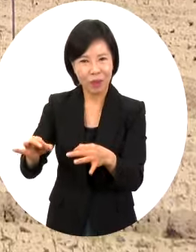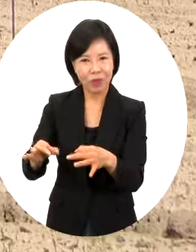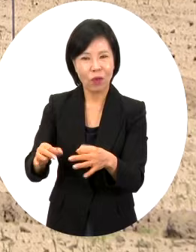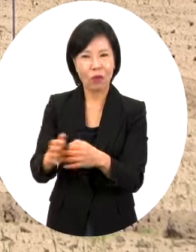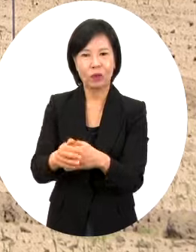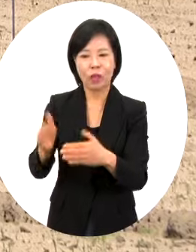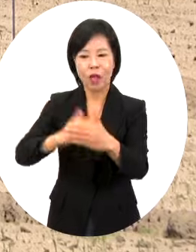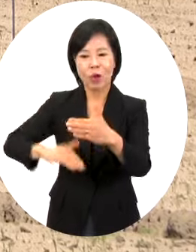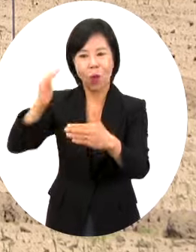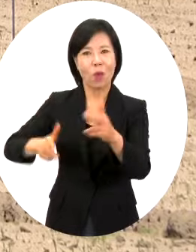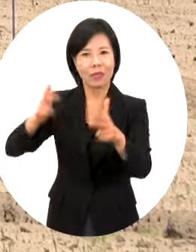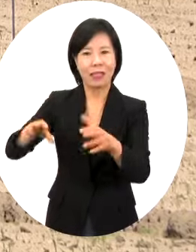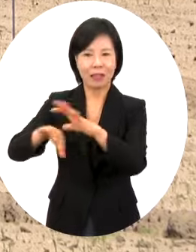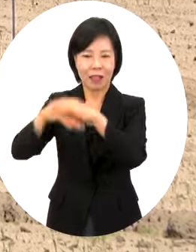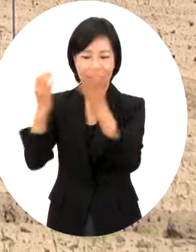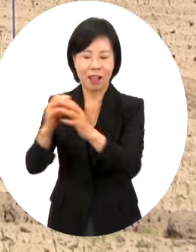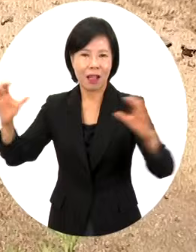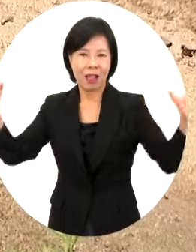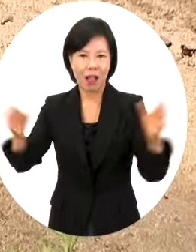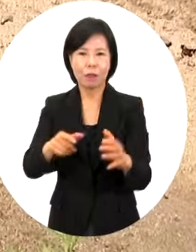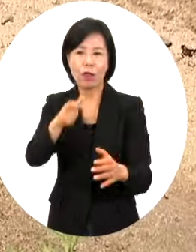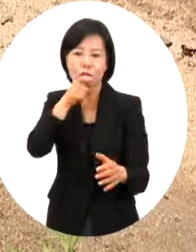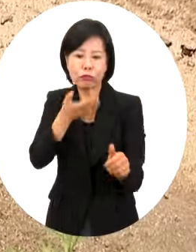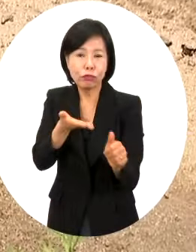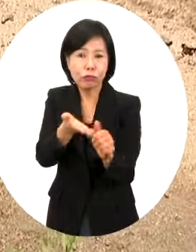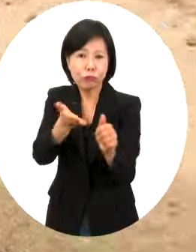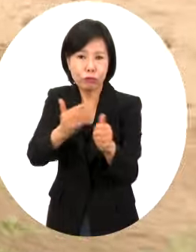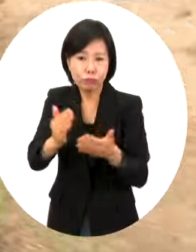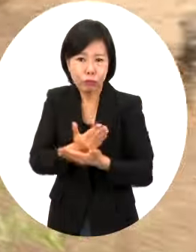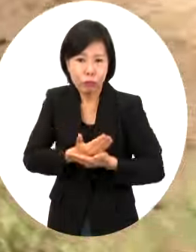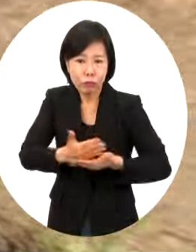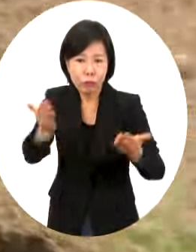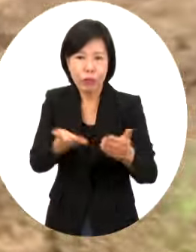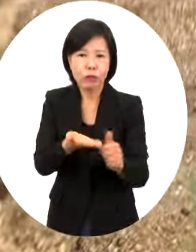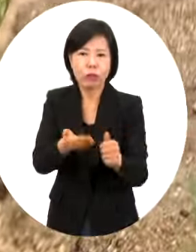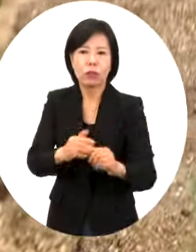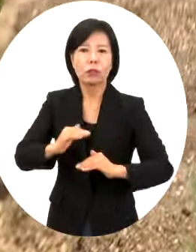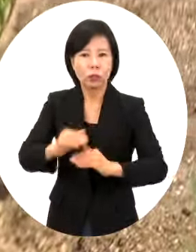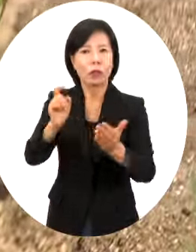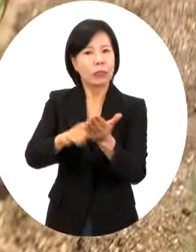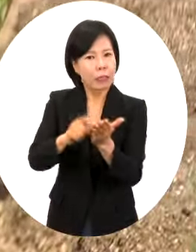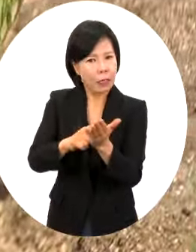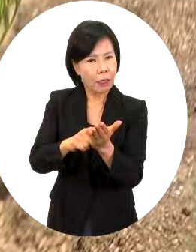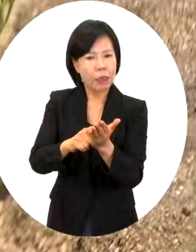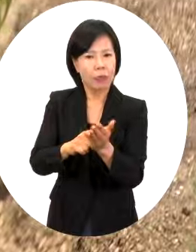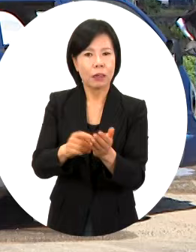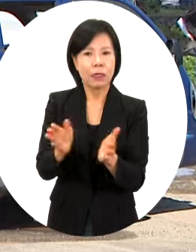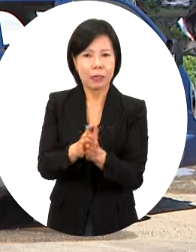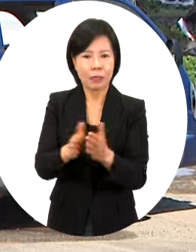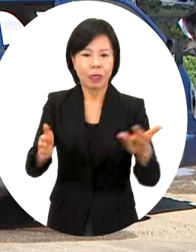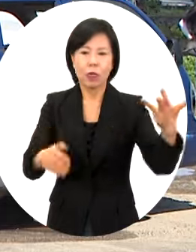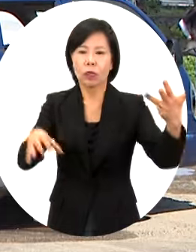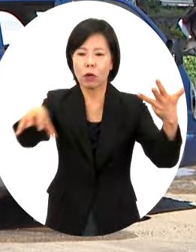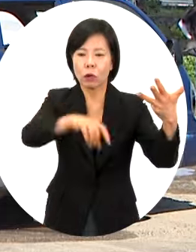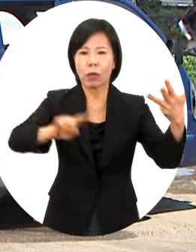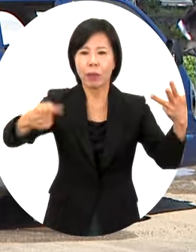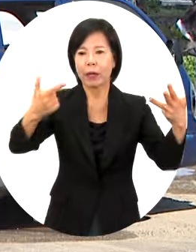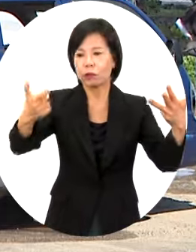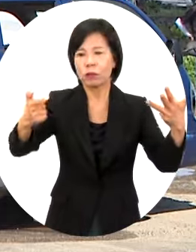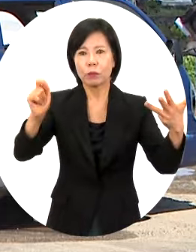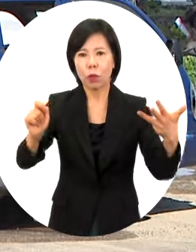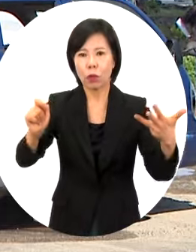지역농협, 농어촌공사 등과 협력해 농업용수 급수지원 대책도 추진 중인데요. 현재